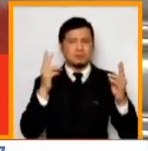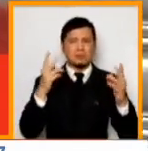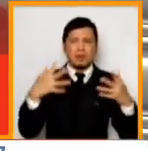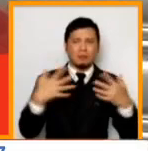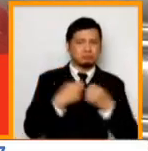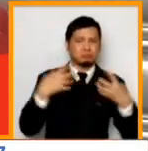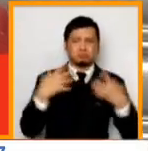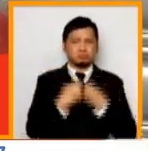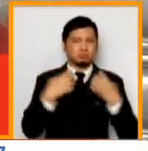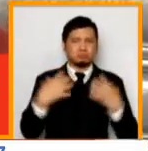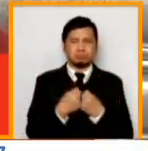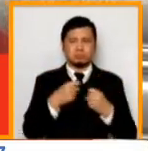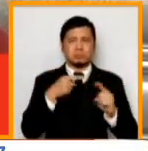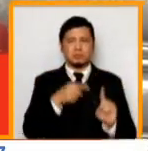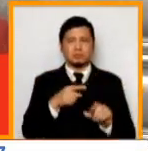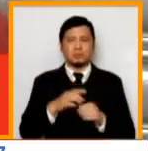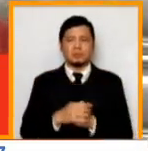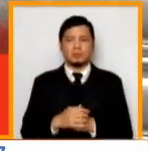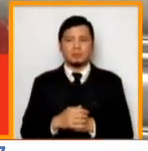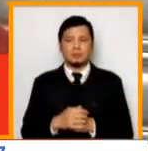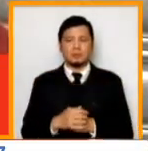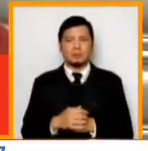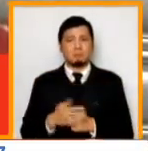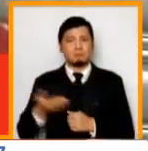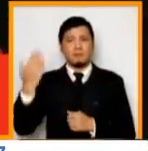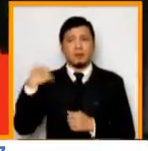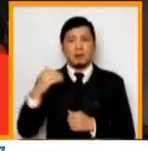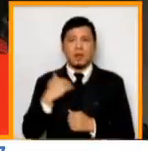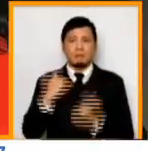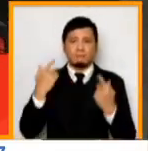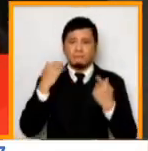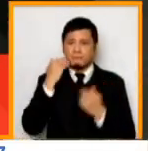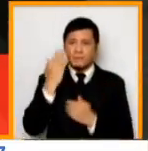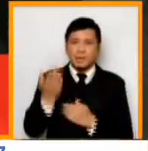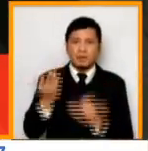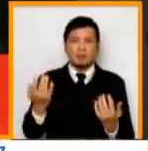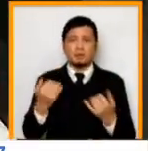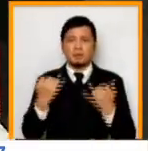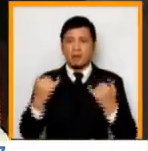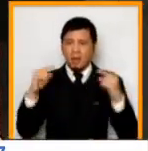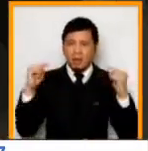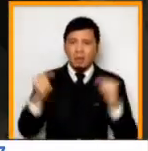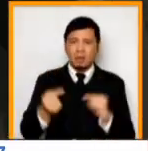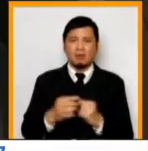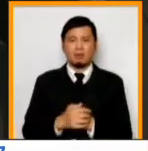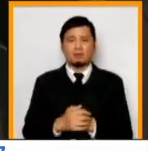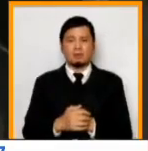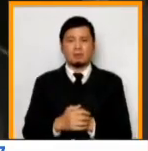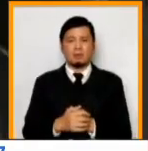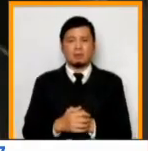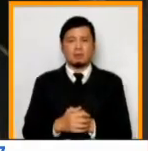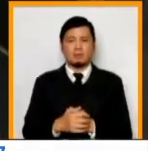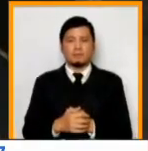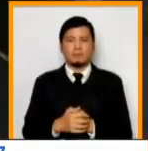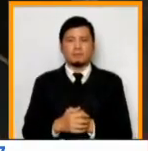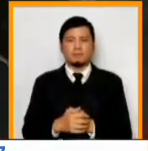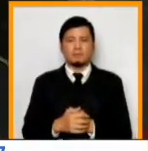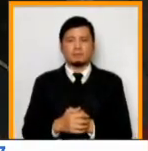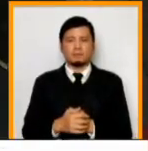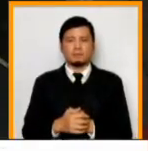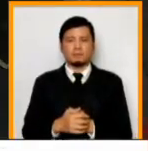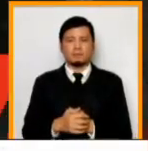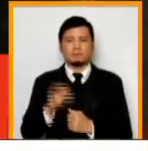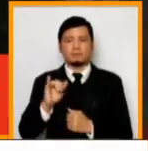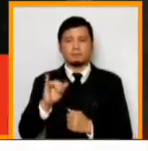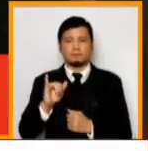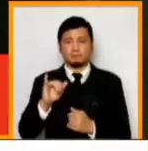may mamatay, ganun. Sabi ko, sana buhay po sana sila. Siguro yung pinakamatinding injury na nakita ko is hindi niya lang magalaw